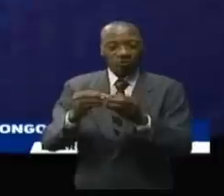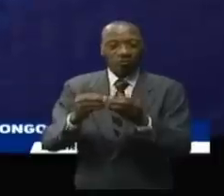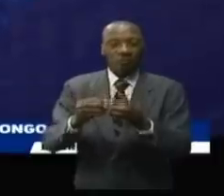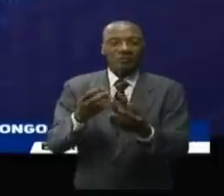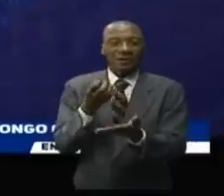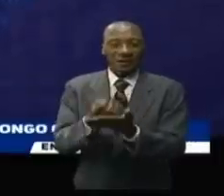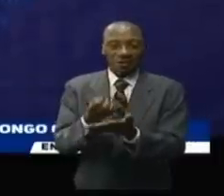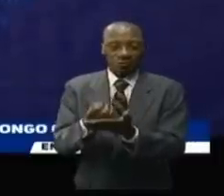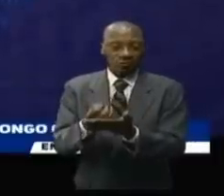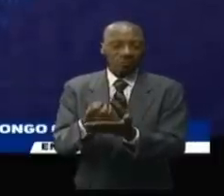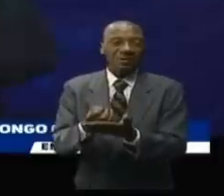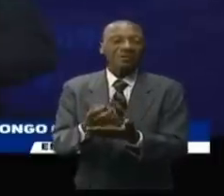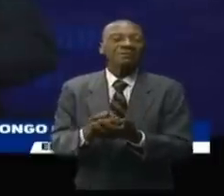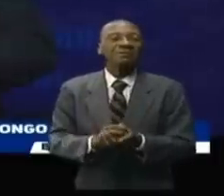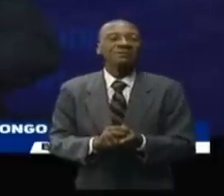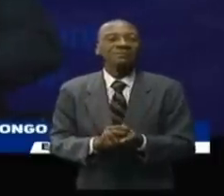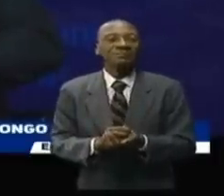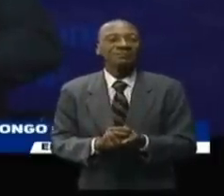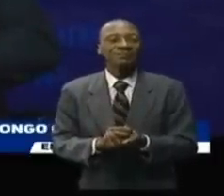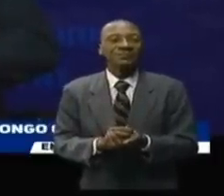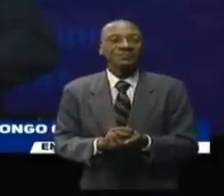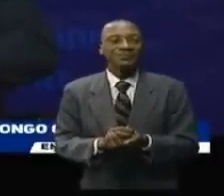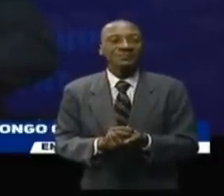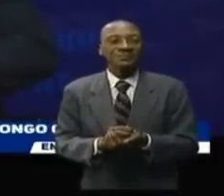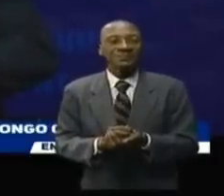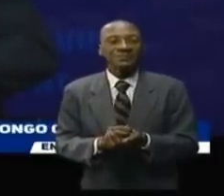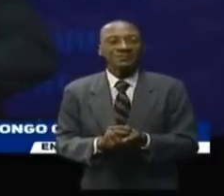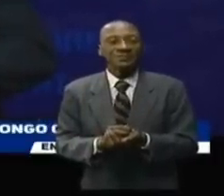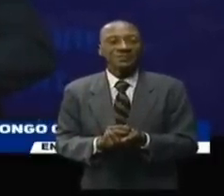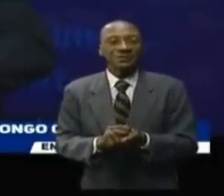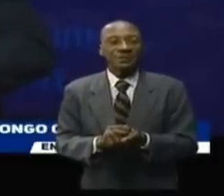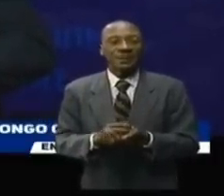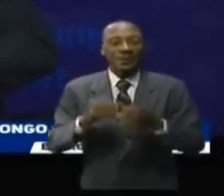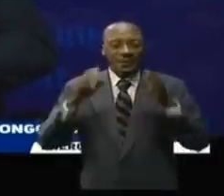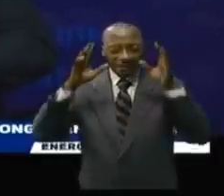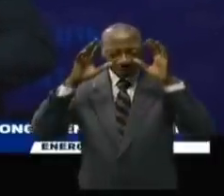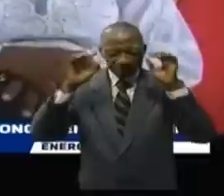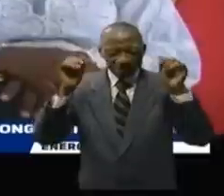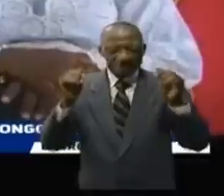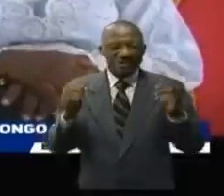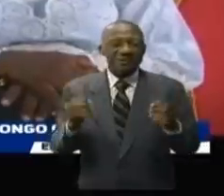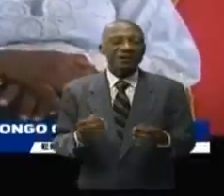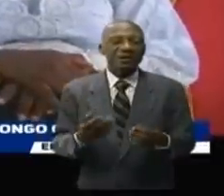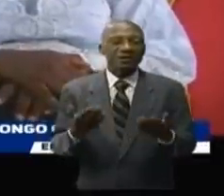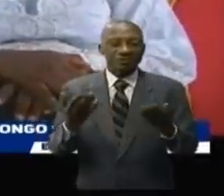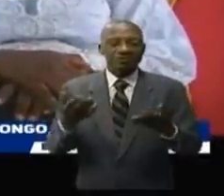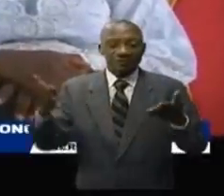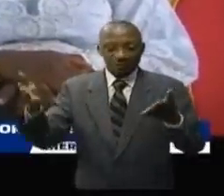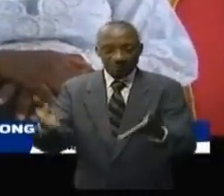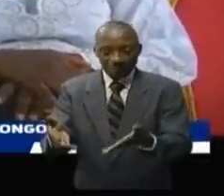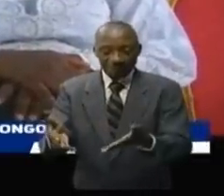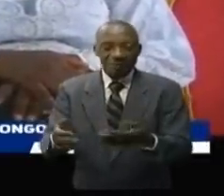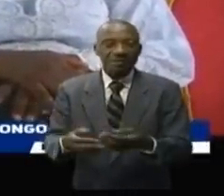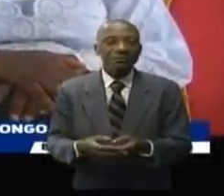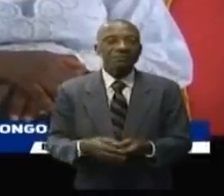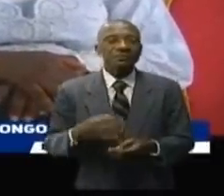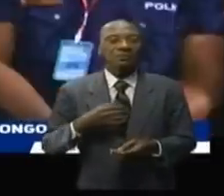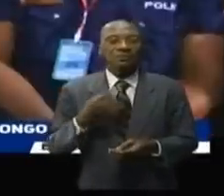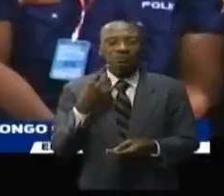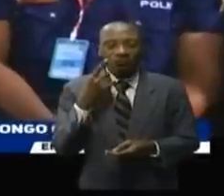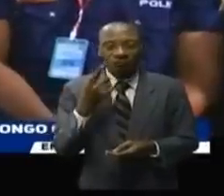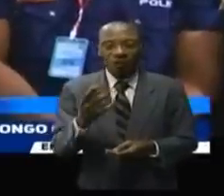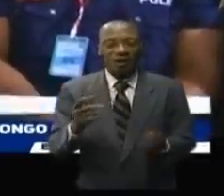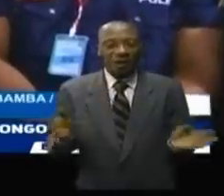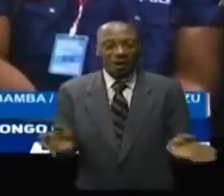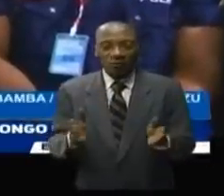dénommé Kimvwama. Le chef de l'État voudrait, à travers sa présence, encourager les filles et fils nés Congo